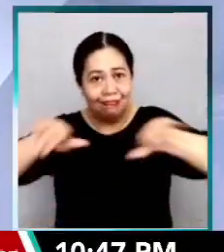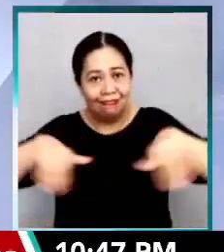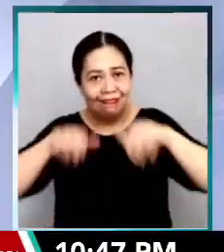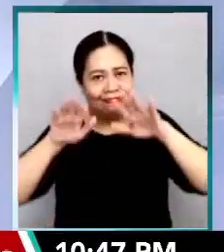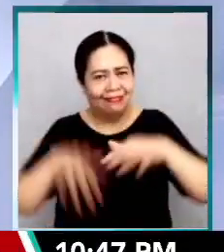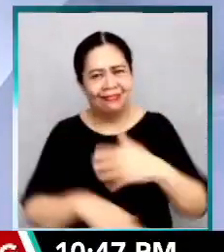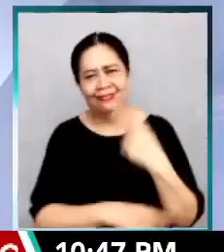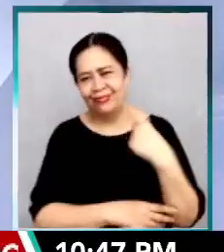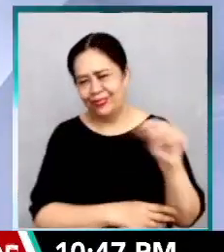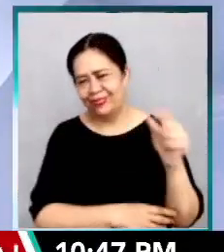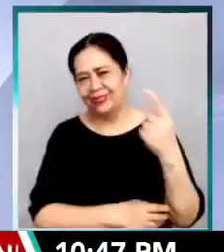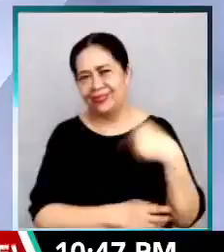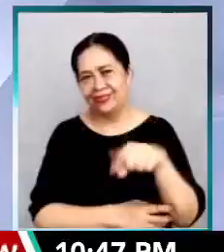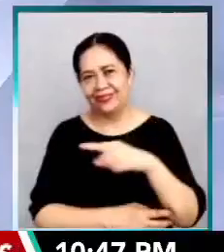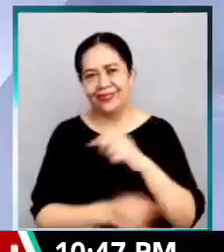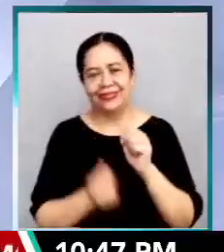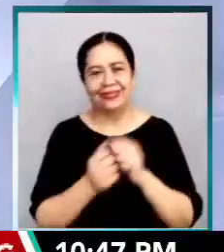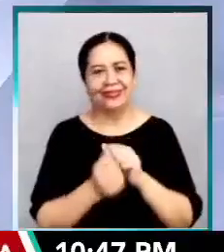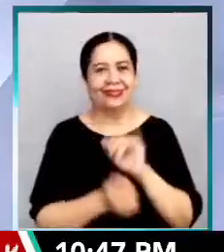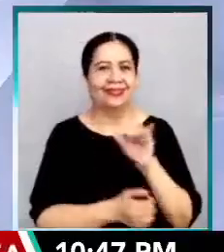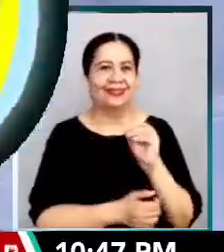dyan kasama si Joseph Morong.